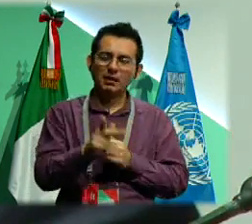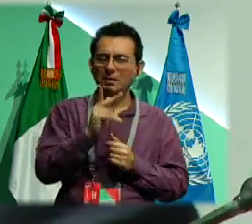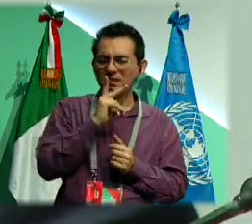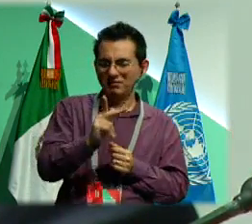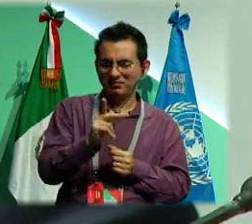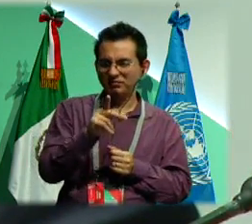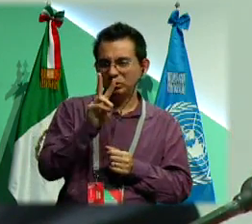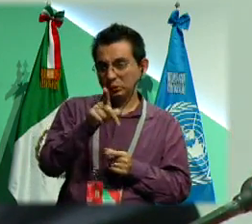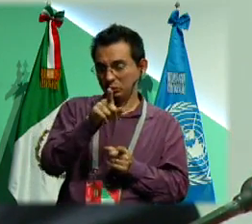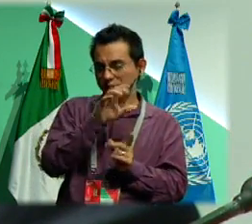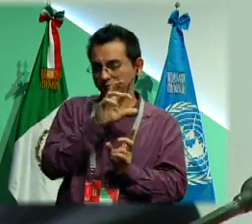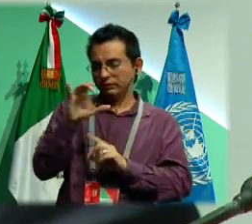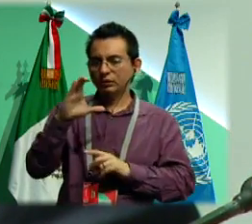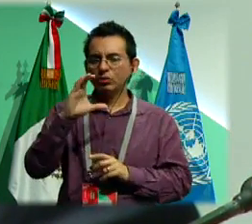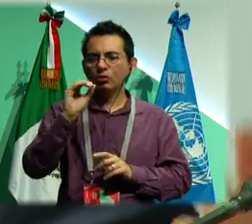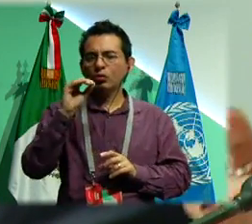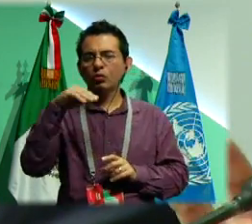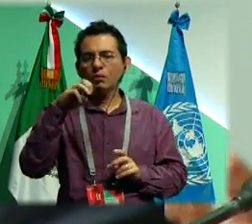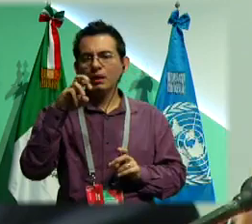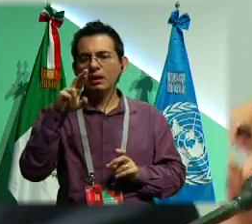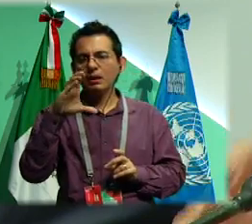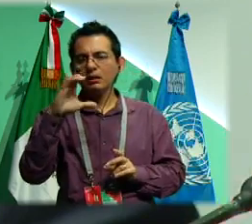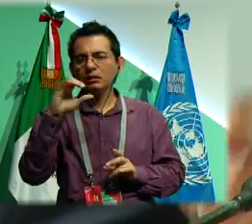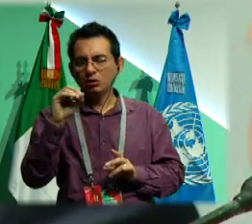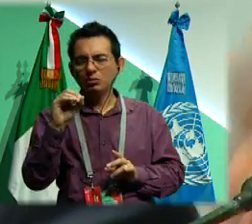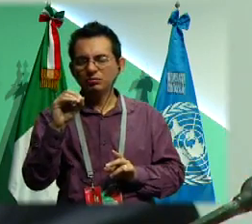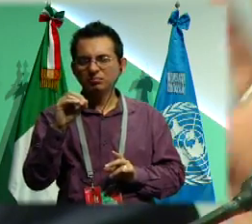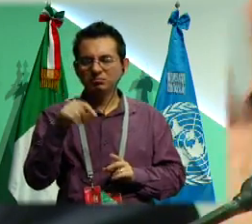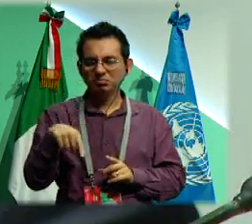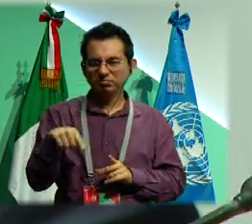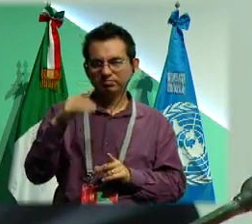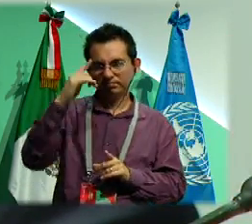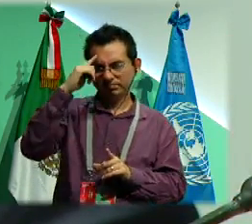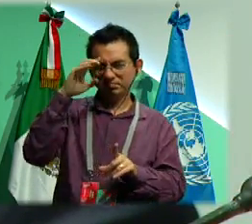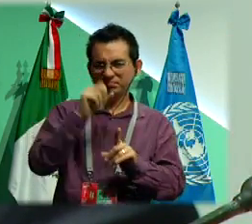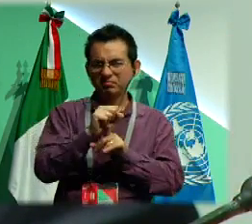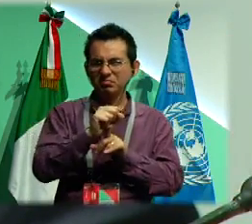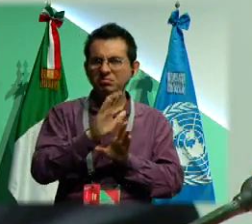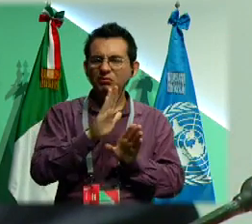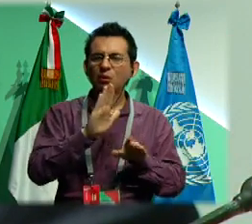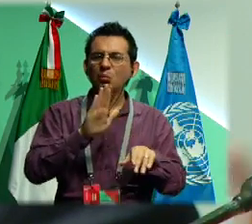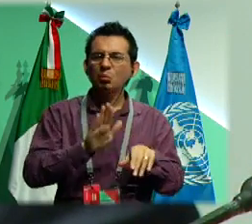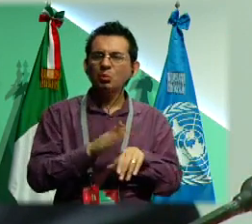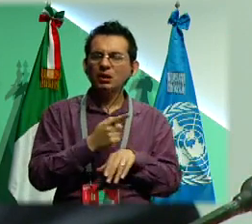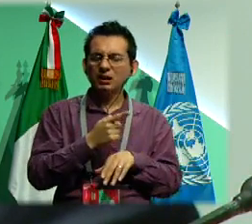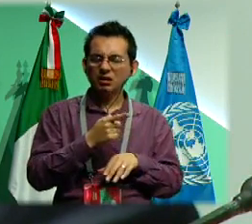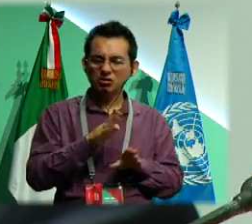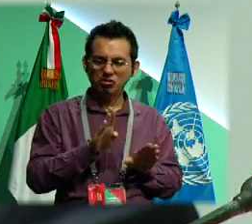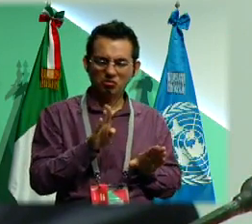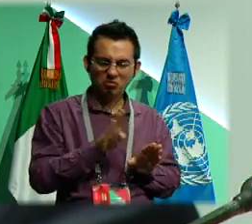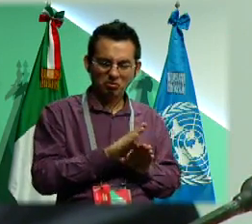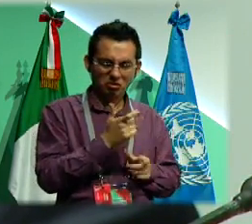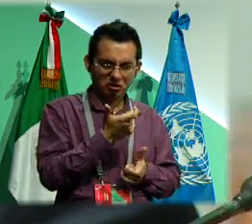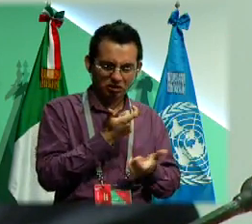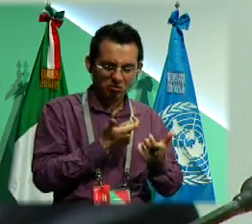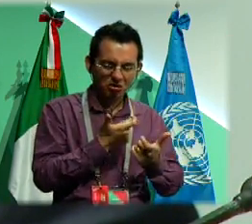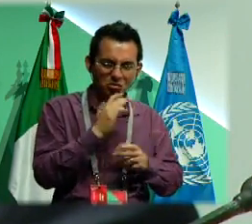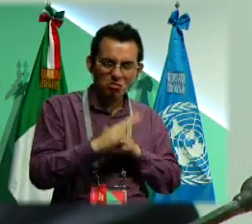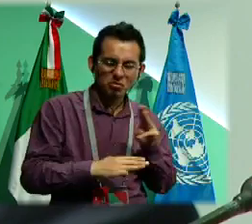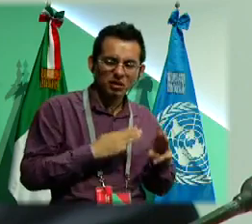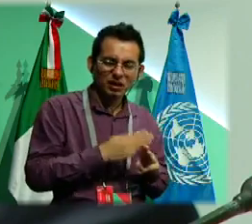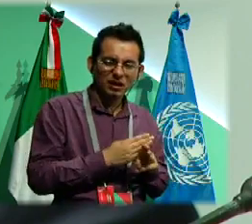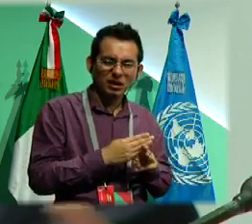commercial, nous avons le Forum économique mondial et nous avons,